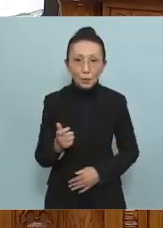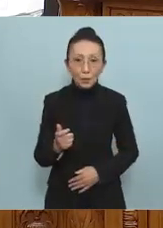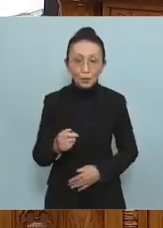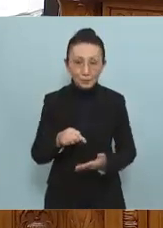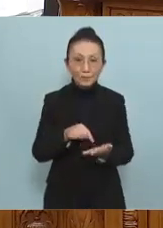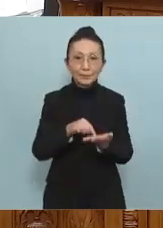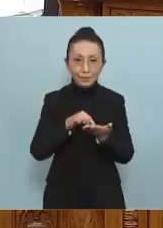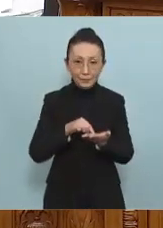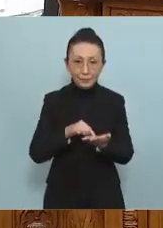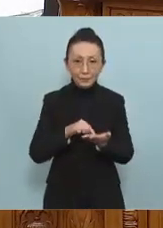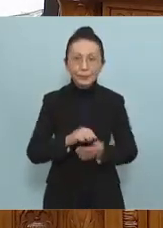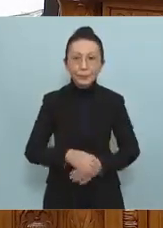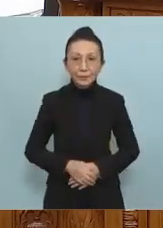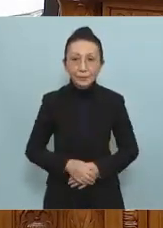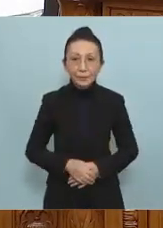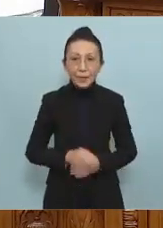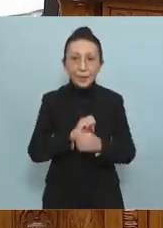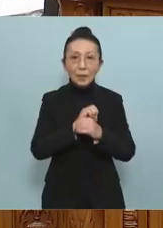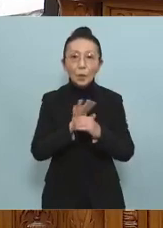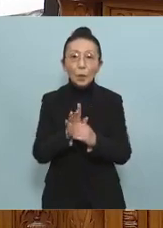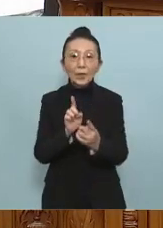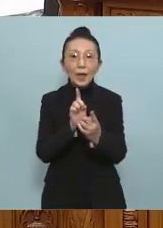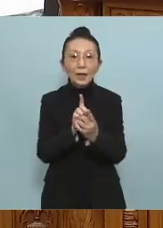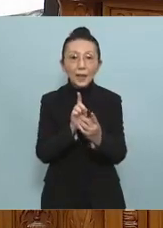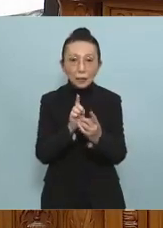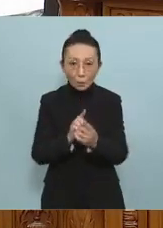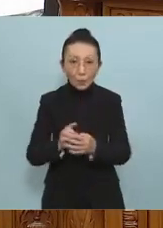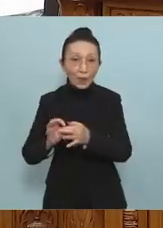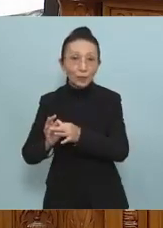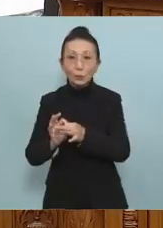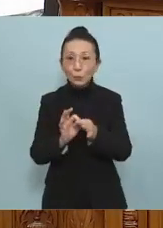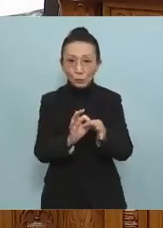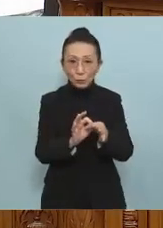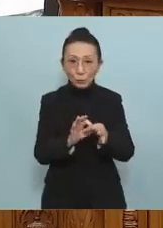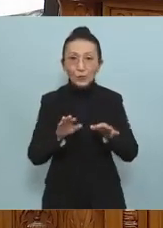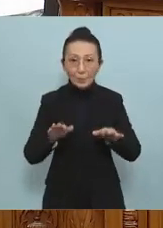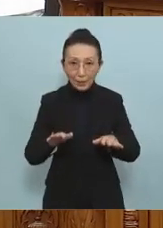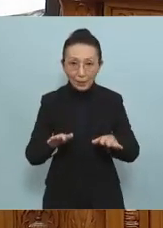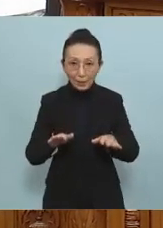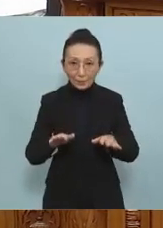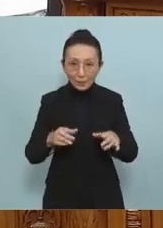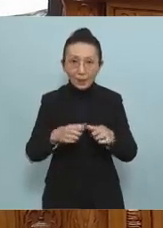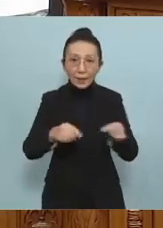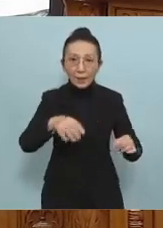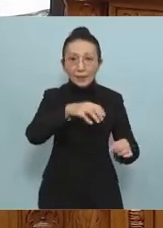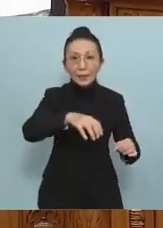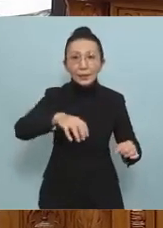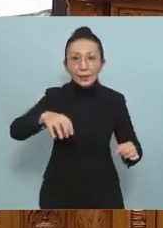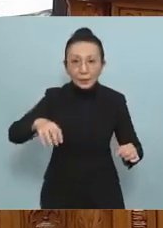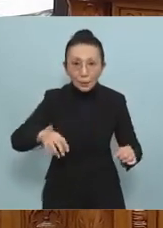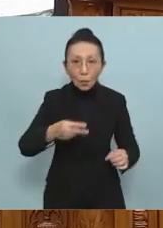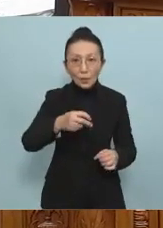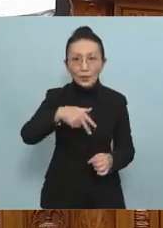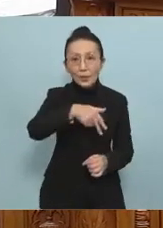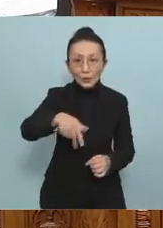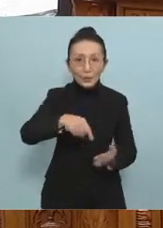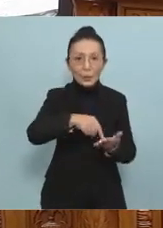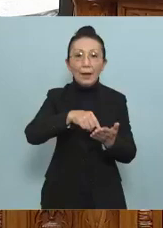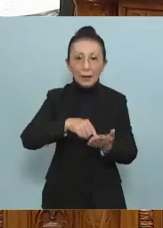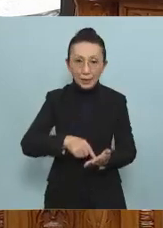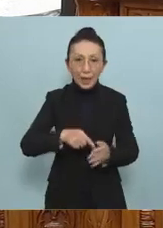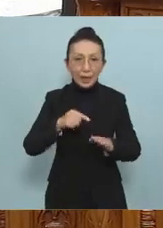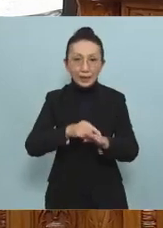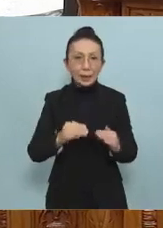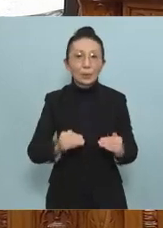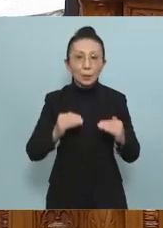。新型コロナ対応が続く中においても、地域の医療ニーズに合わせ質の高い